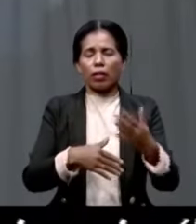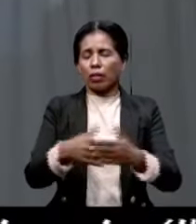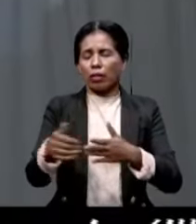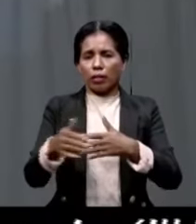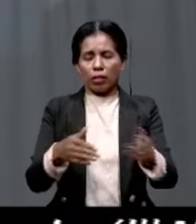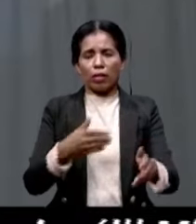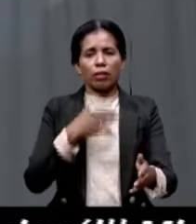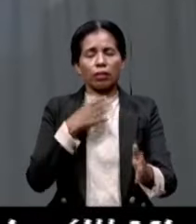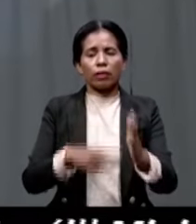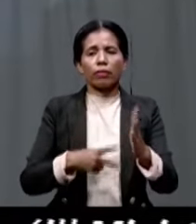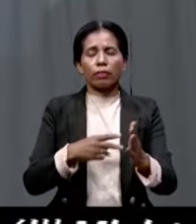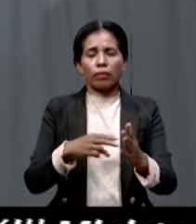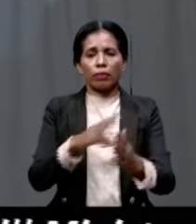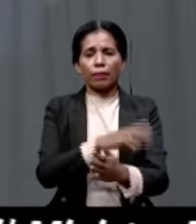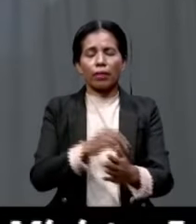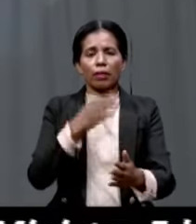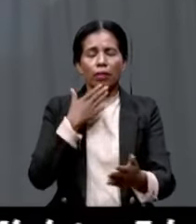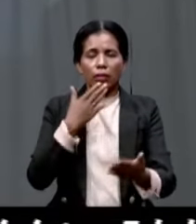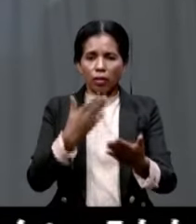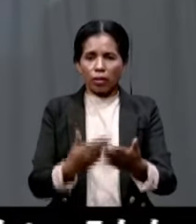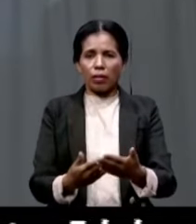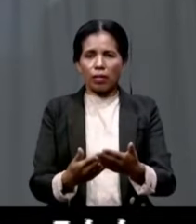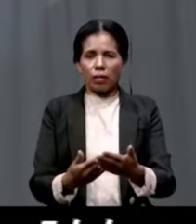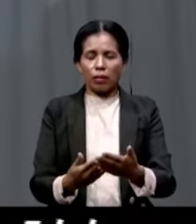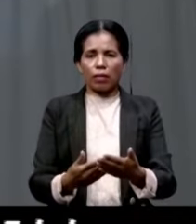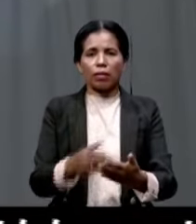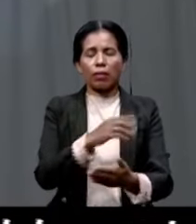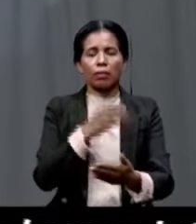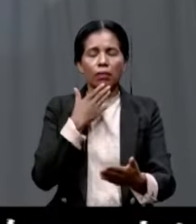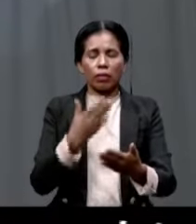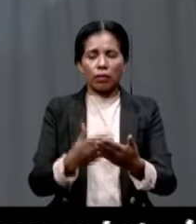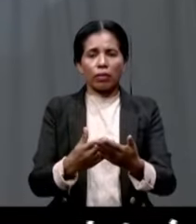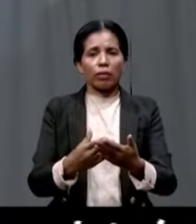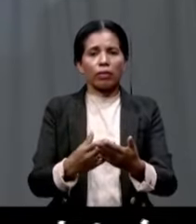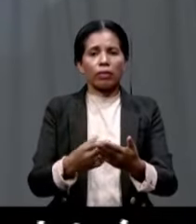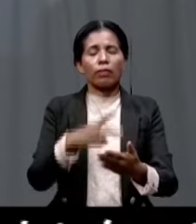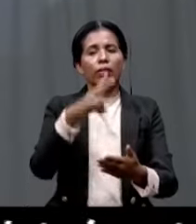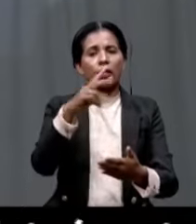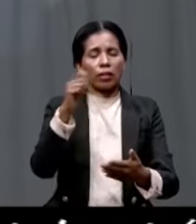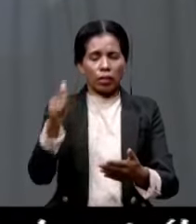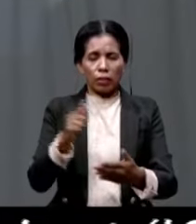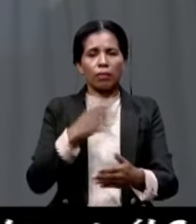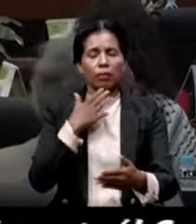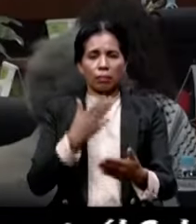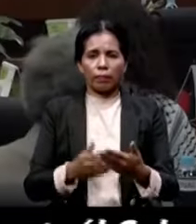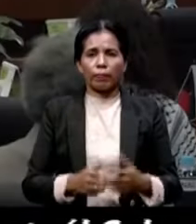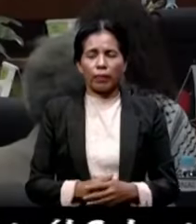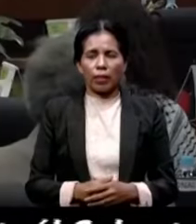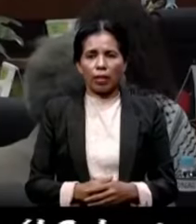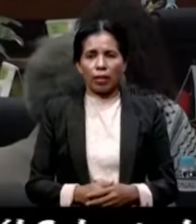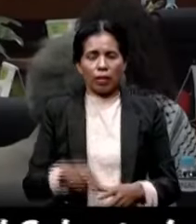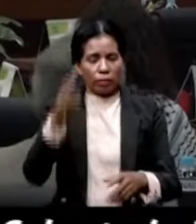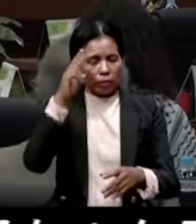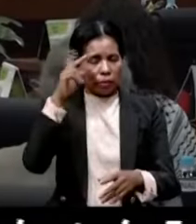am, fantasi bani am, mas bem fofali prejuízo ba itu nia paciente sih rene lebih banyak ba ya napa. Antes nia vice primer ministro, no